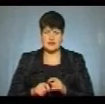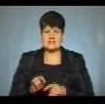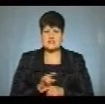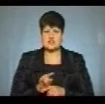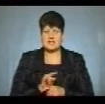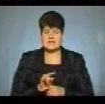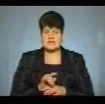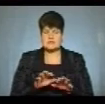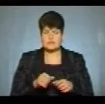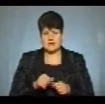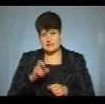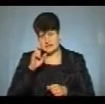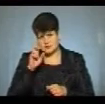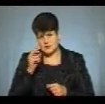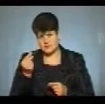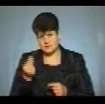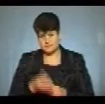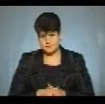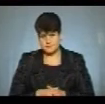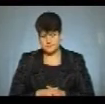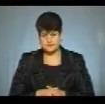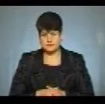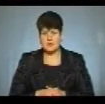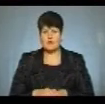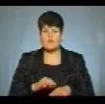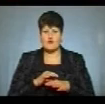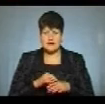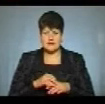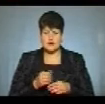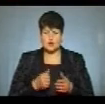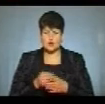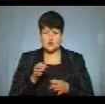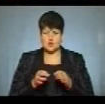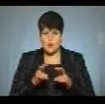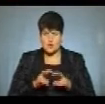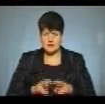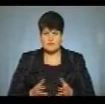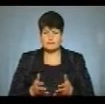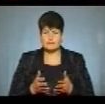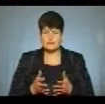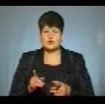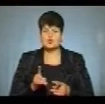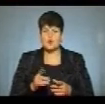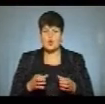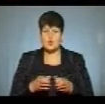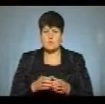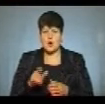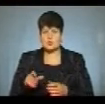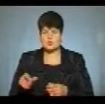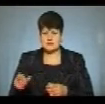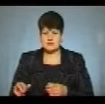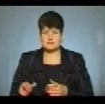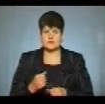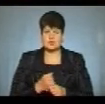шахрайського заволодіння бюджетними грошовими коштами. В ході проведеного досудового розслідування встановлено, що група осіб, діючи